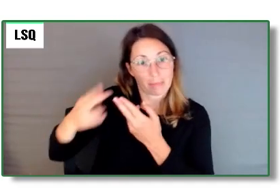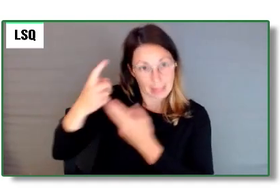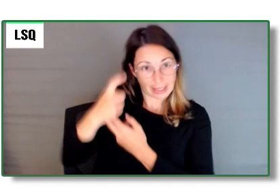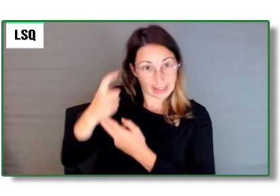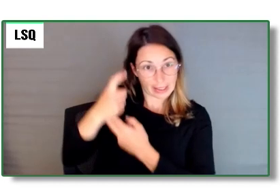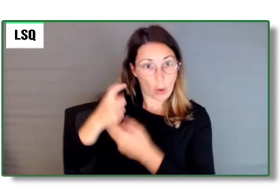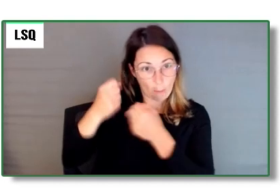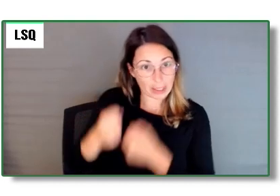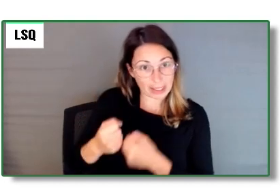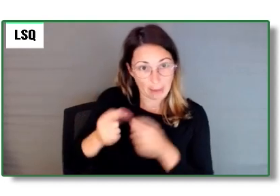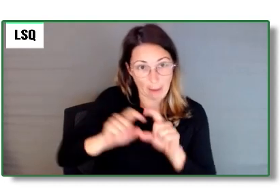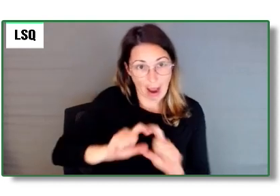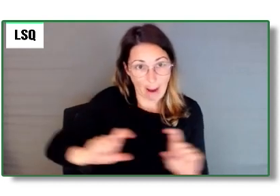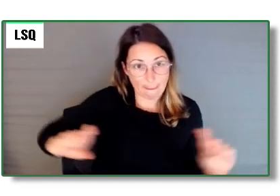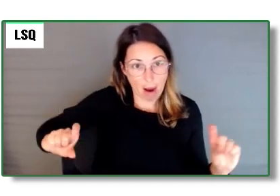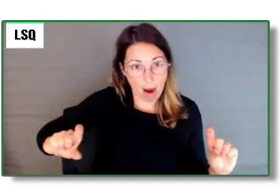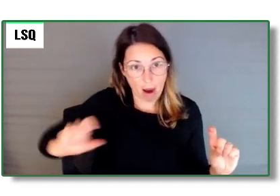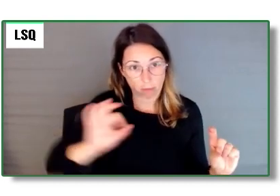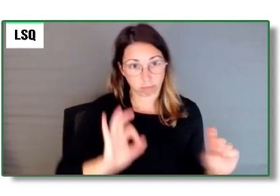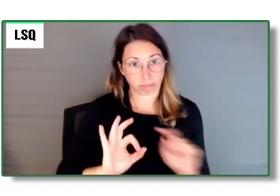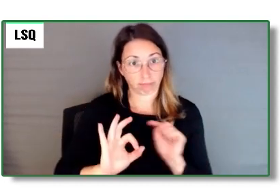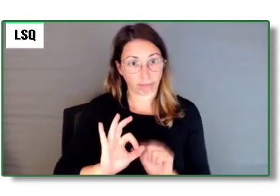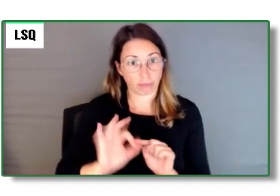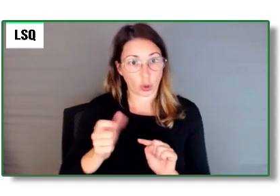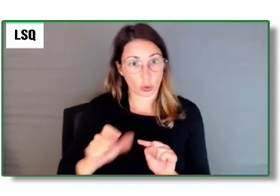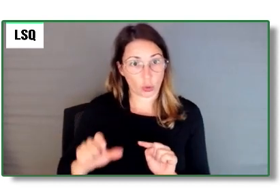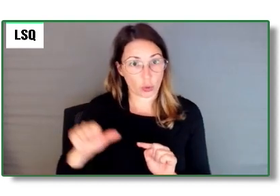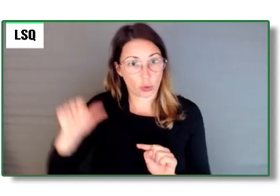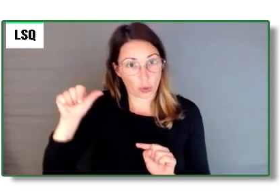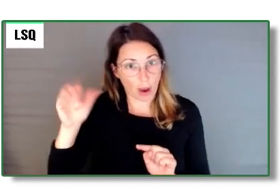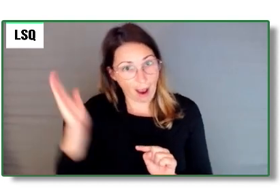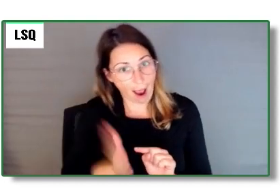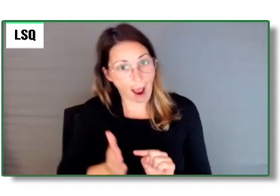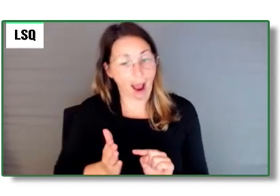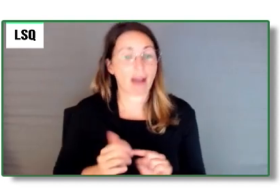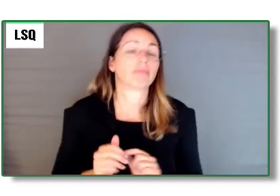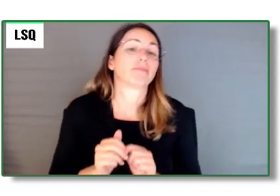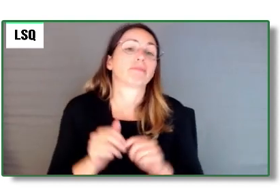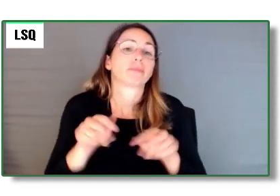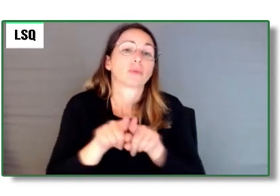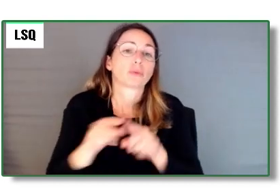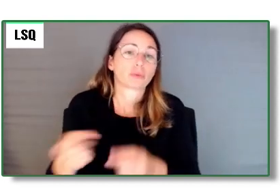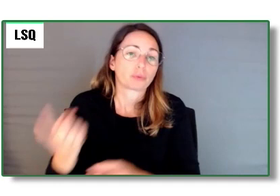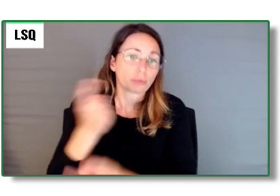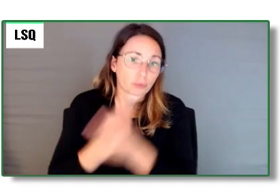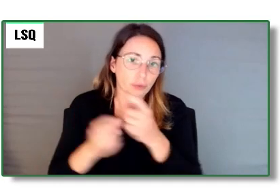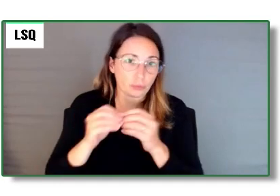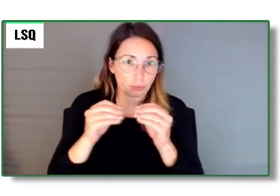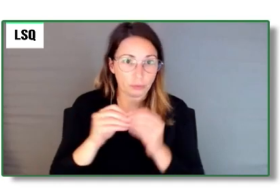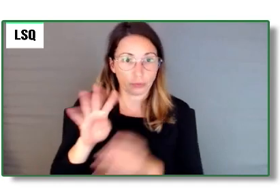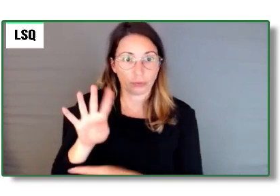aussi soumettre des questions par téléphone au numéro 86 597